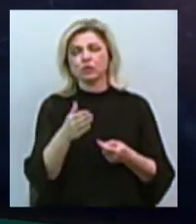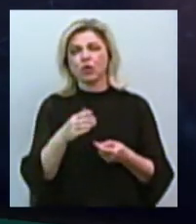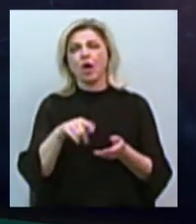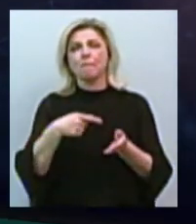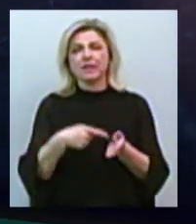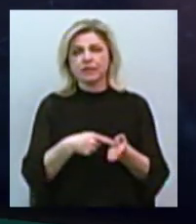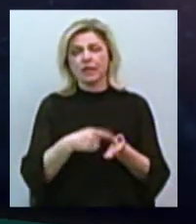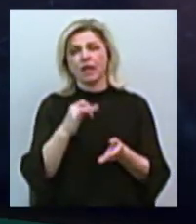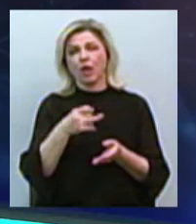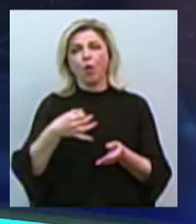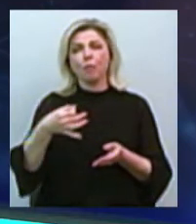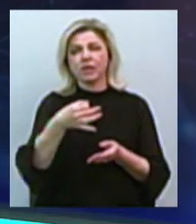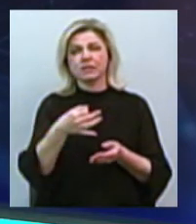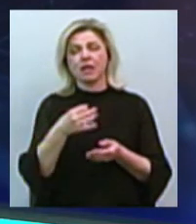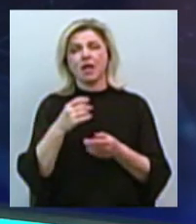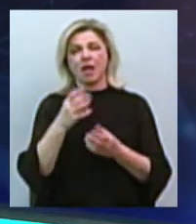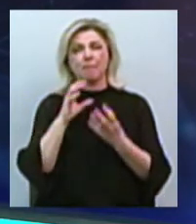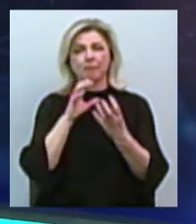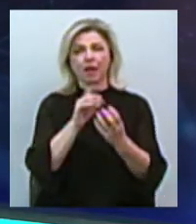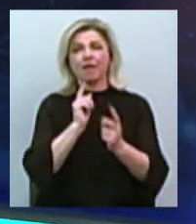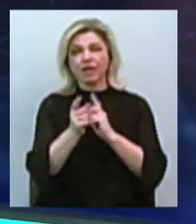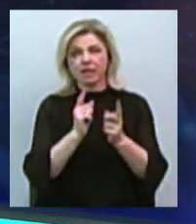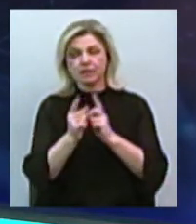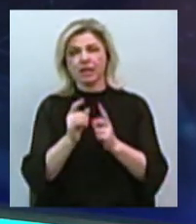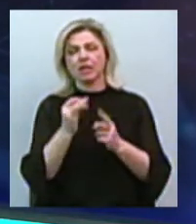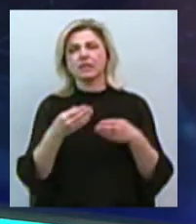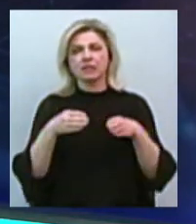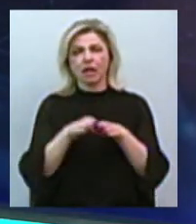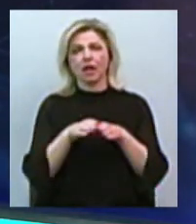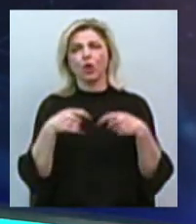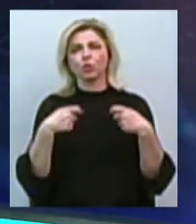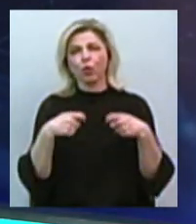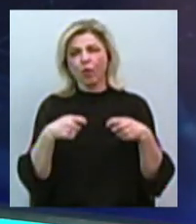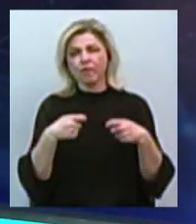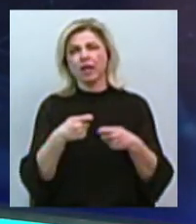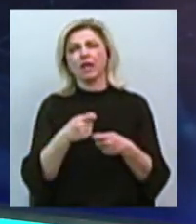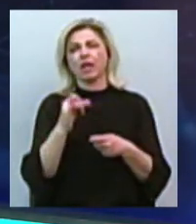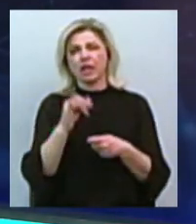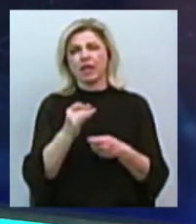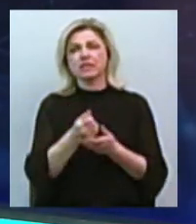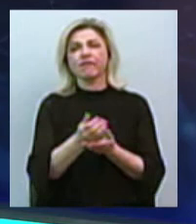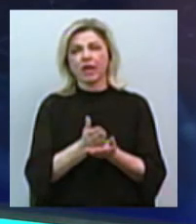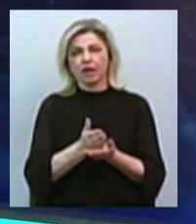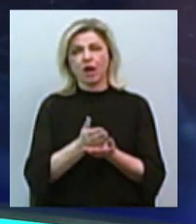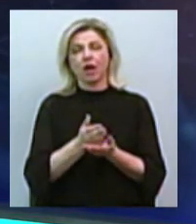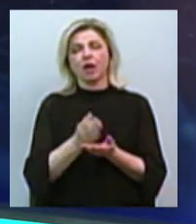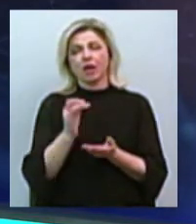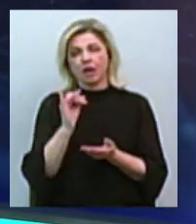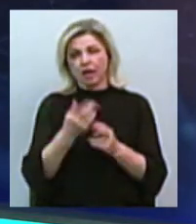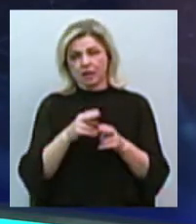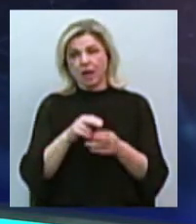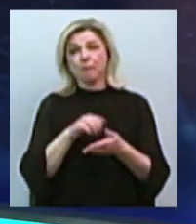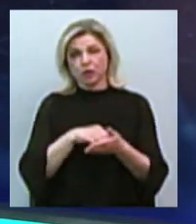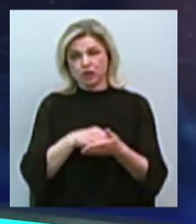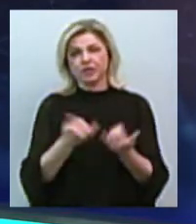пасажирських перевезень, закриття закладів, у тому числі торговельних і сфери послуг – це інформаційний привід сьогоднішньої